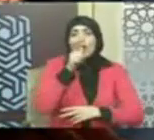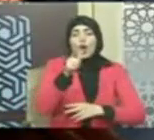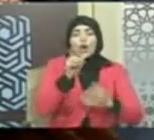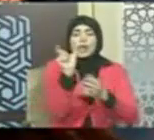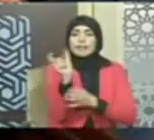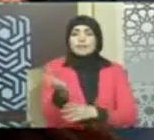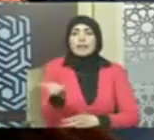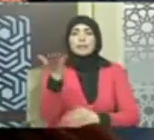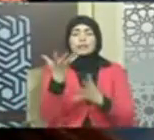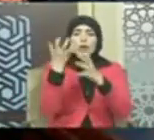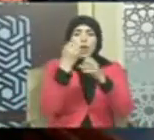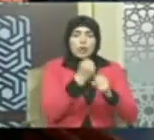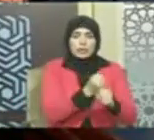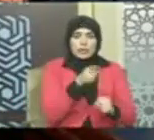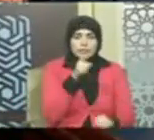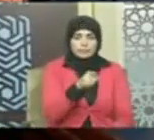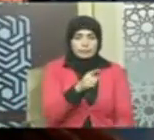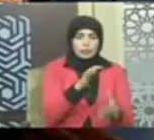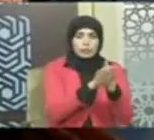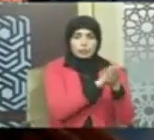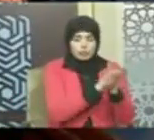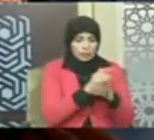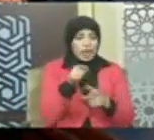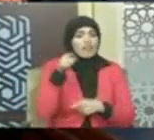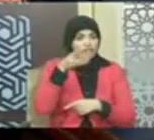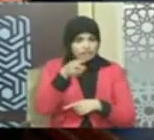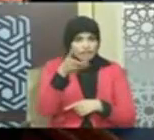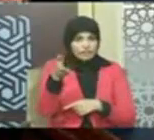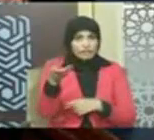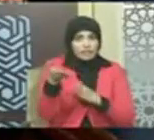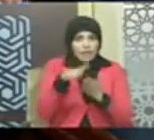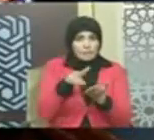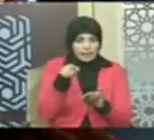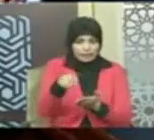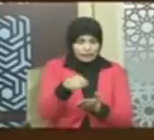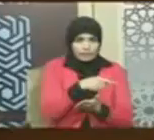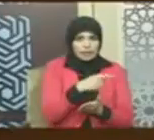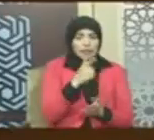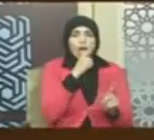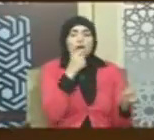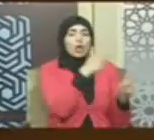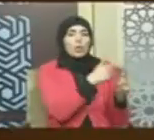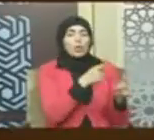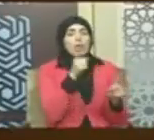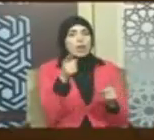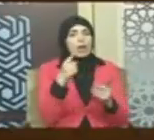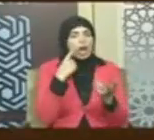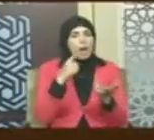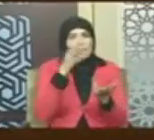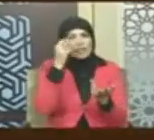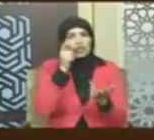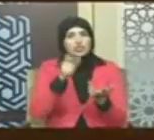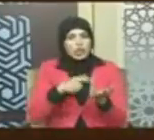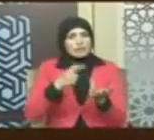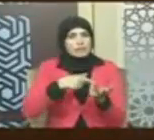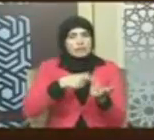لأصحابه: أتفقدون أحدا؟ يقولون: نفقد فلان. أتفقدون أحدا؟